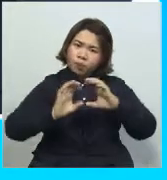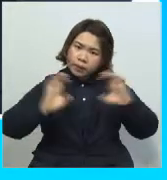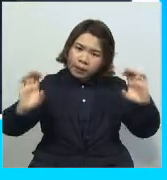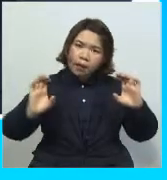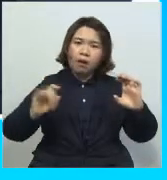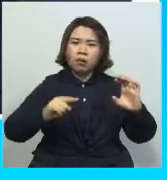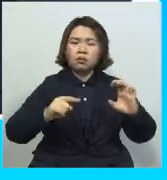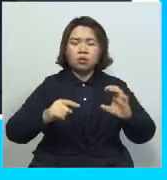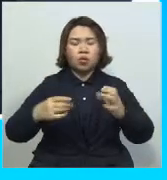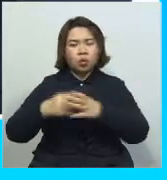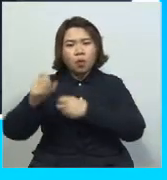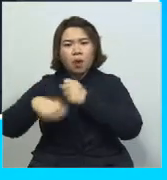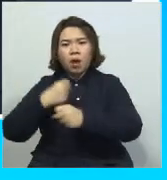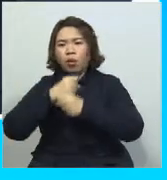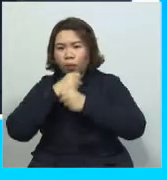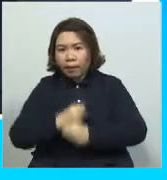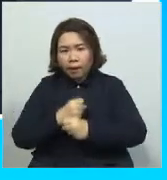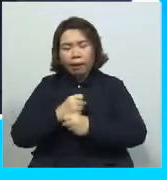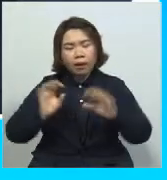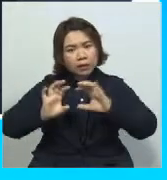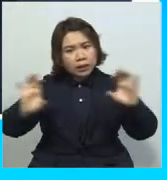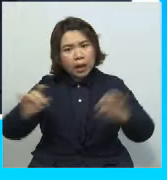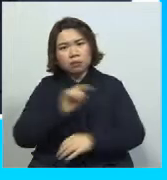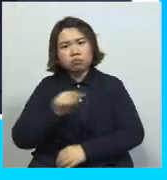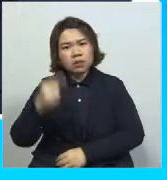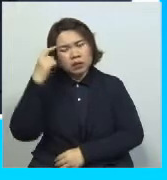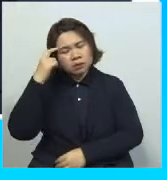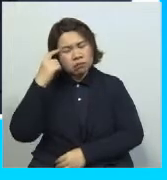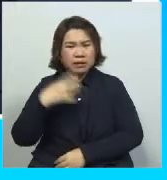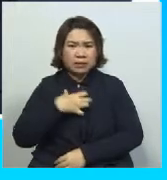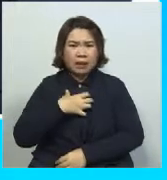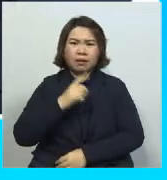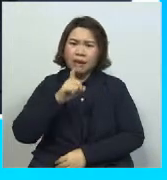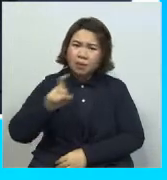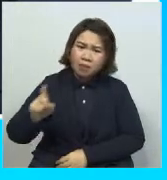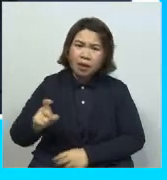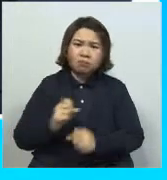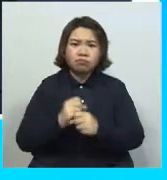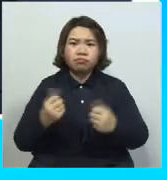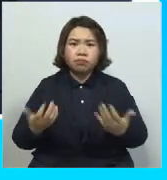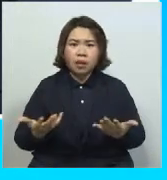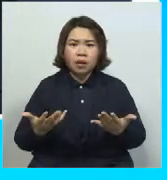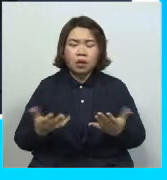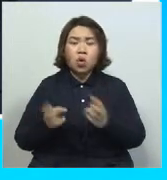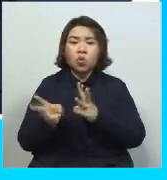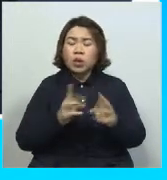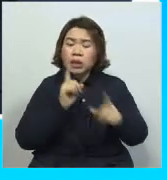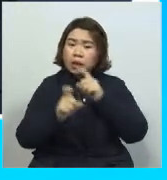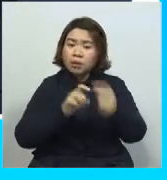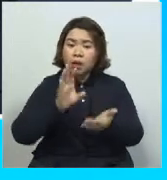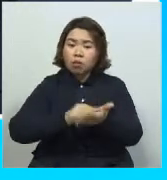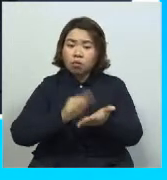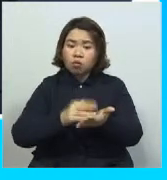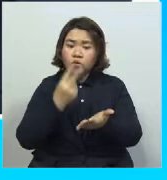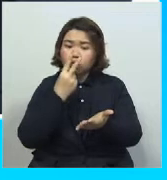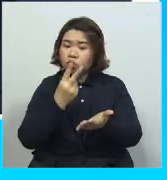าราชการบำนาญหรือว่าคนที่ใช้สิทธิ์ต่างๆเขามีข้อสงสัยเวลาเห็นแบบนี้ที่แชร์กันเนี่ยค่ะเขาจะสอบถามข้อมูลหรือว่า